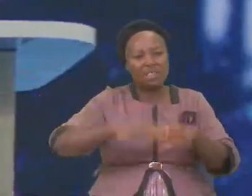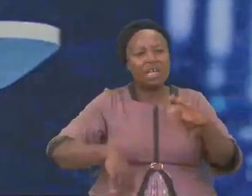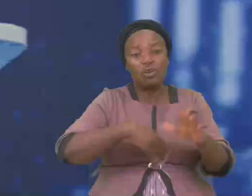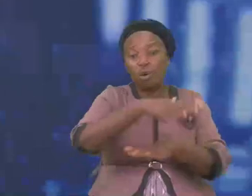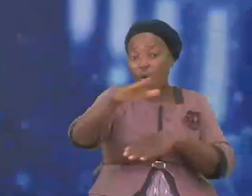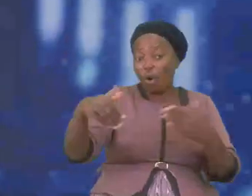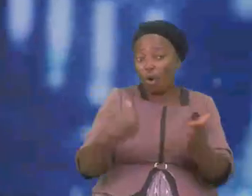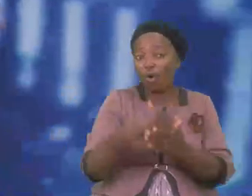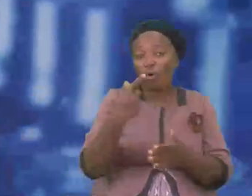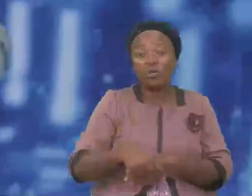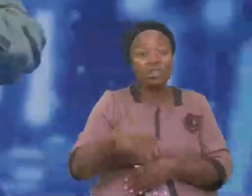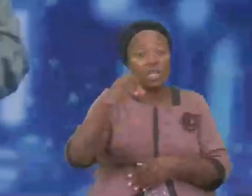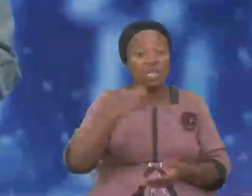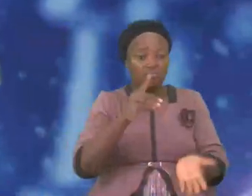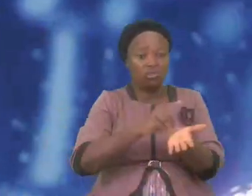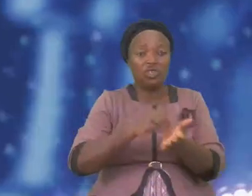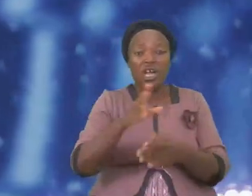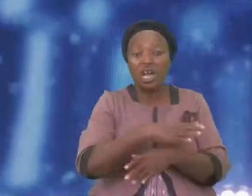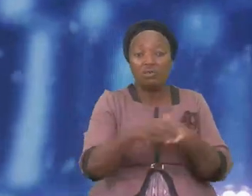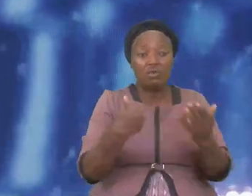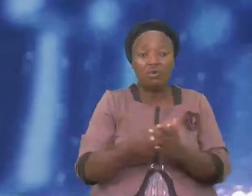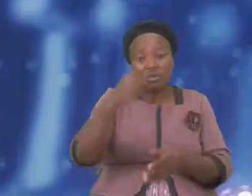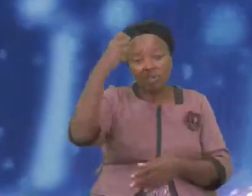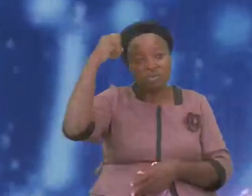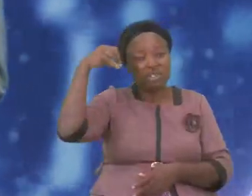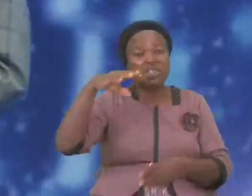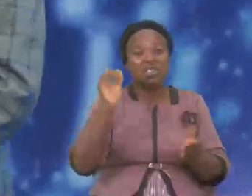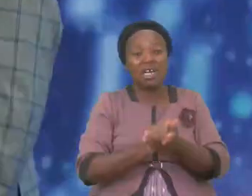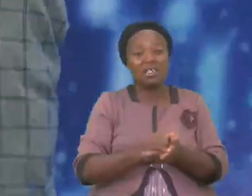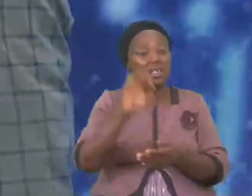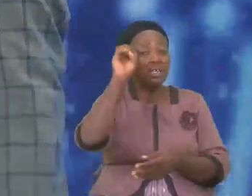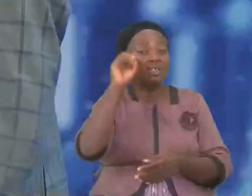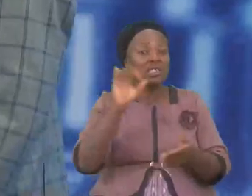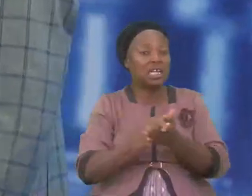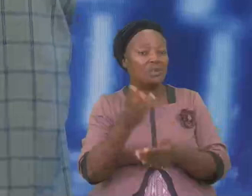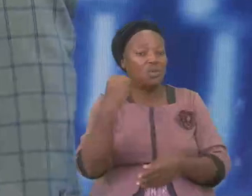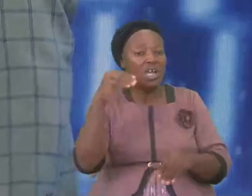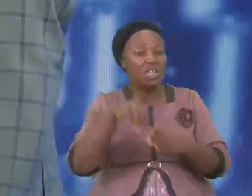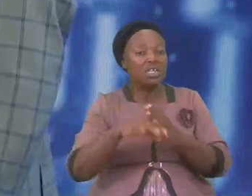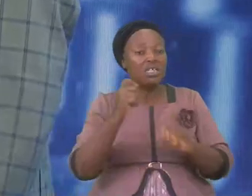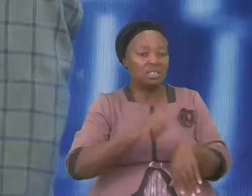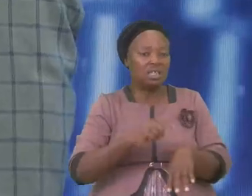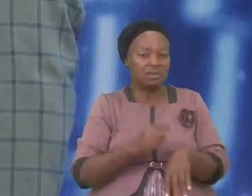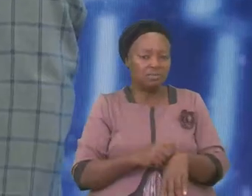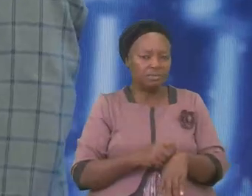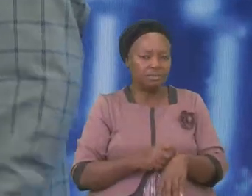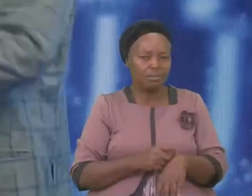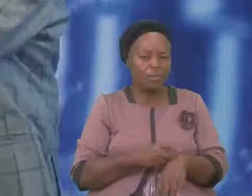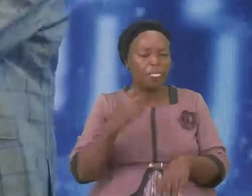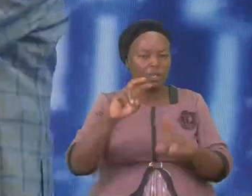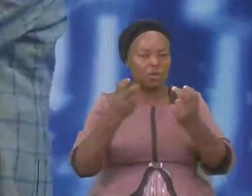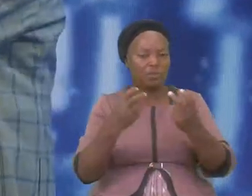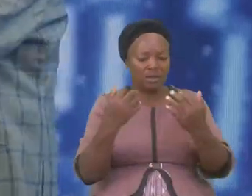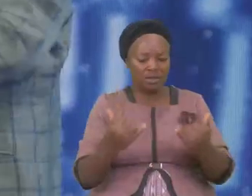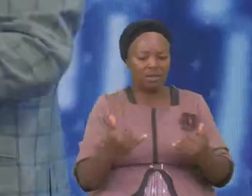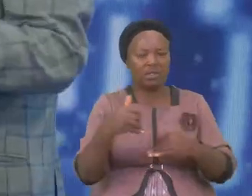10 fois meilleurs, supérieurs que tous les magiciens et astrologues qui étaient dans tout son royaume. Le